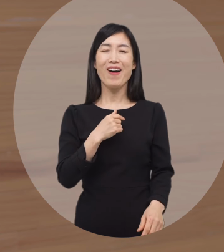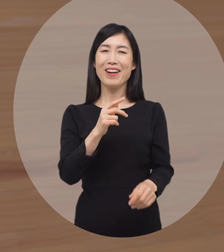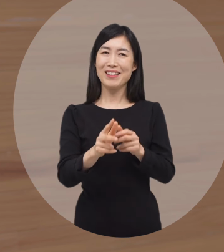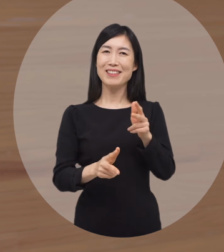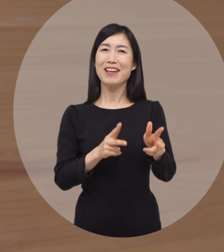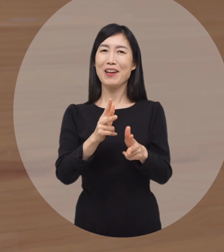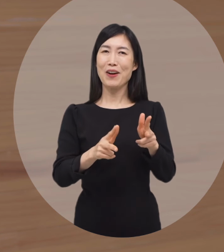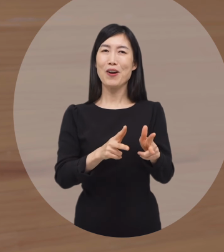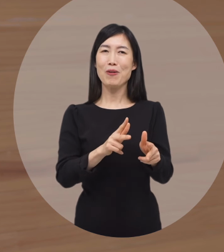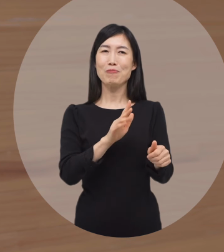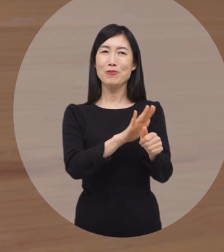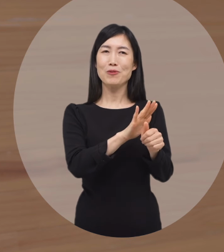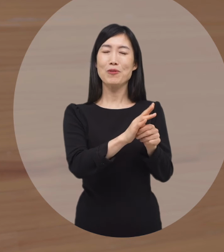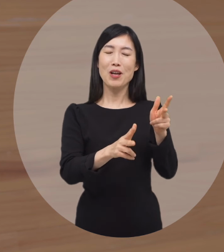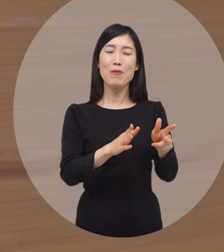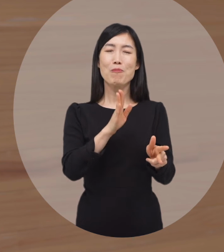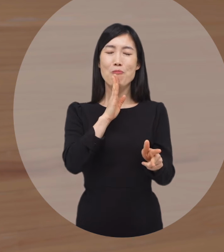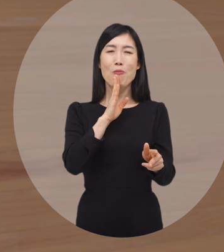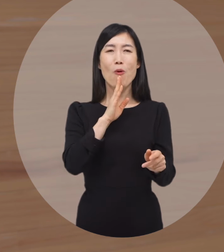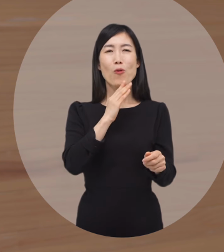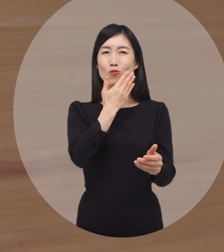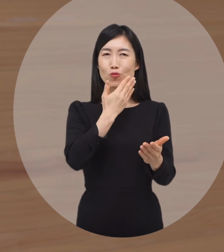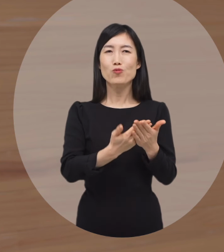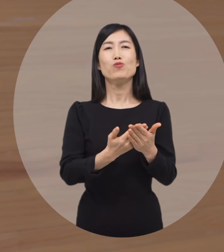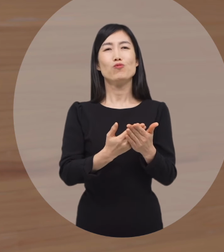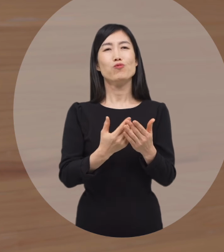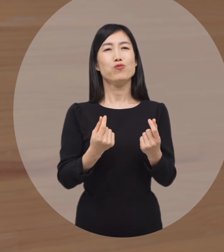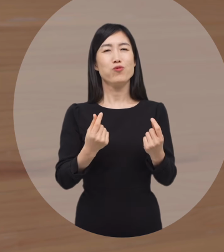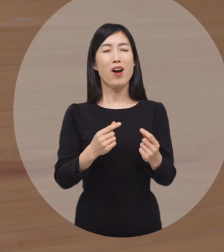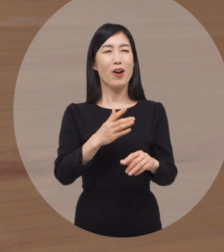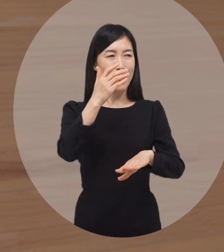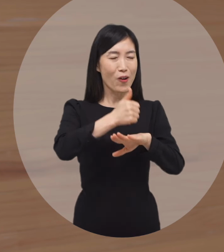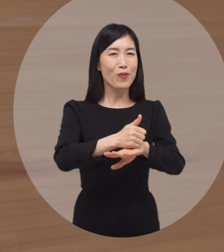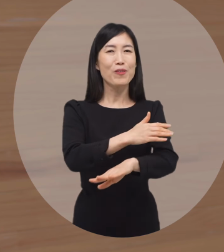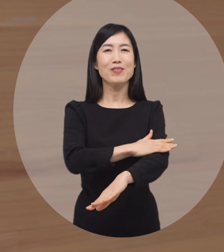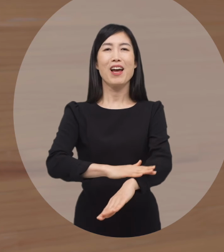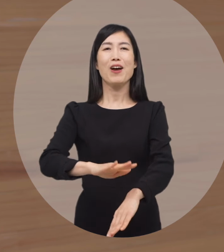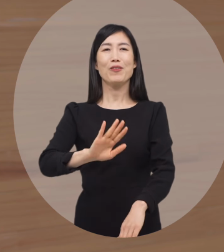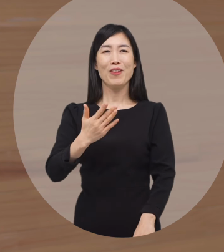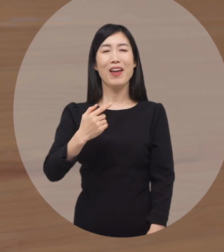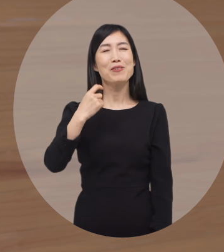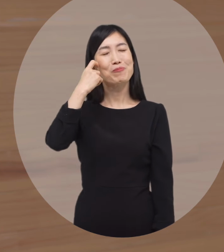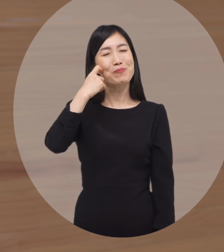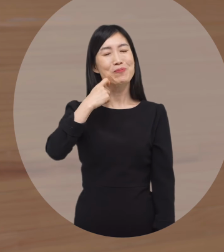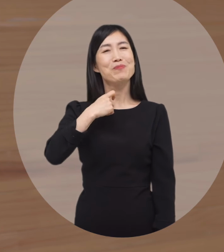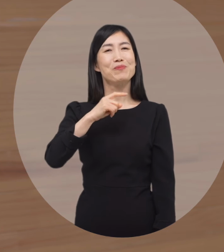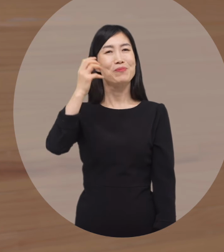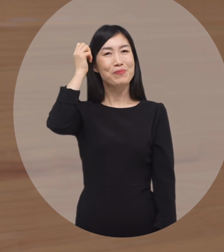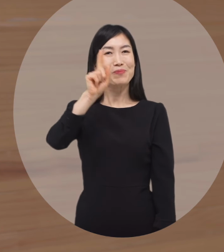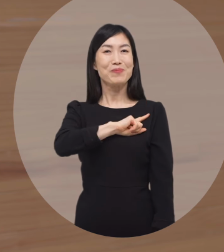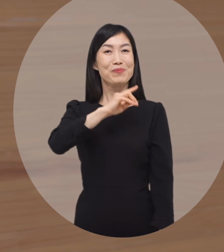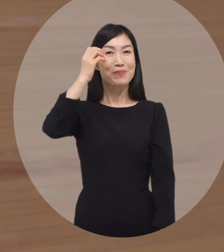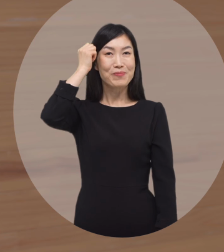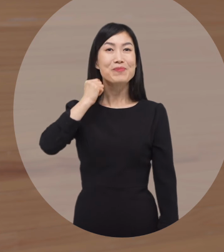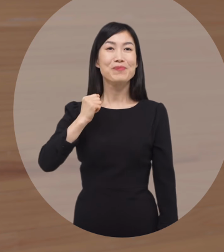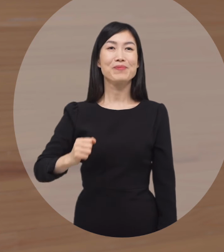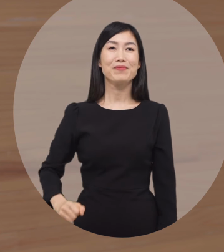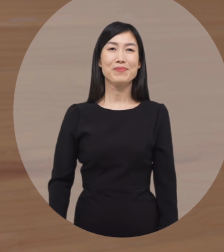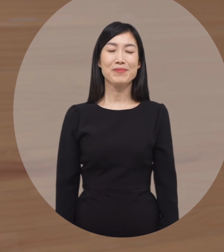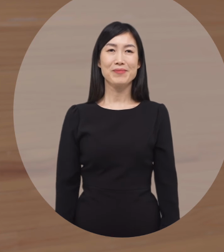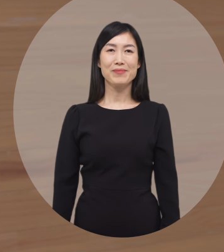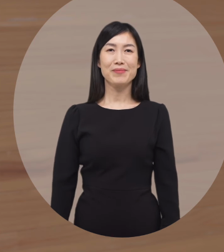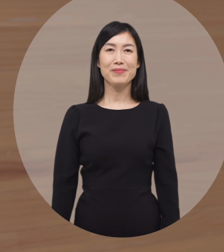우리가 진행한 라오스 장애인 지원 사업이 정말 의미가 있었고 또 좋은 성과를 낼 수 있었구나 이런 것들을